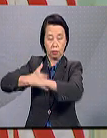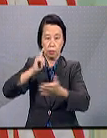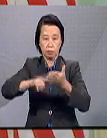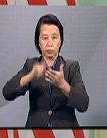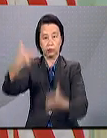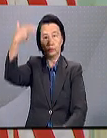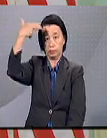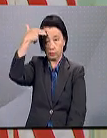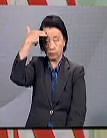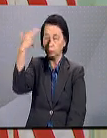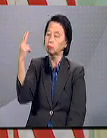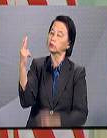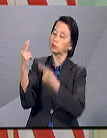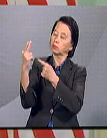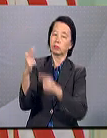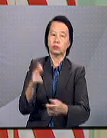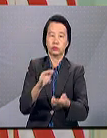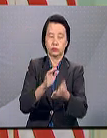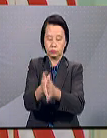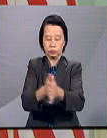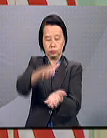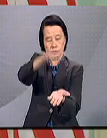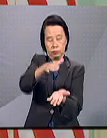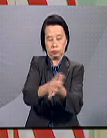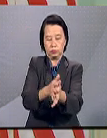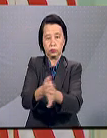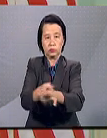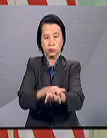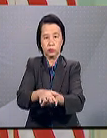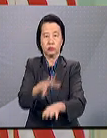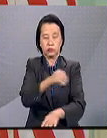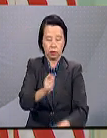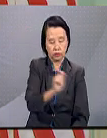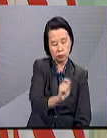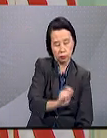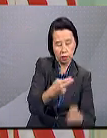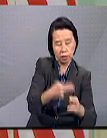suhu badan, sanitasi tangan dan rekod kehadiran jemaah.